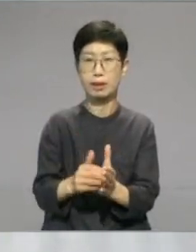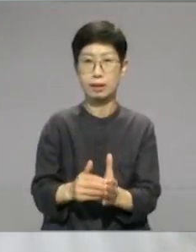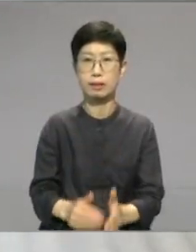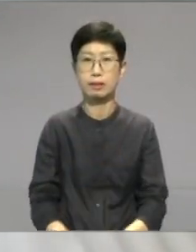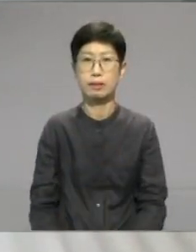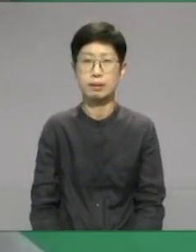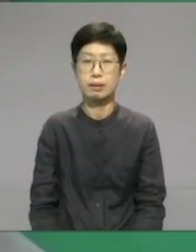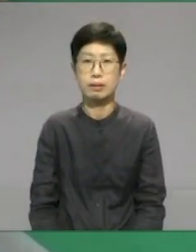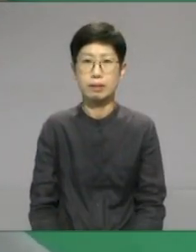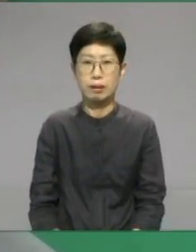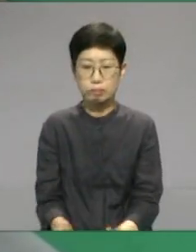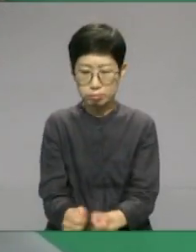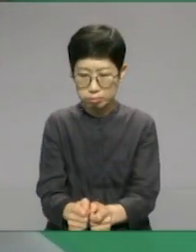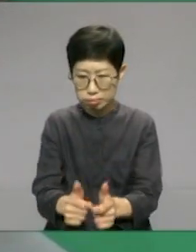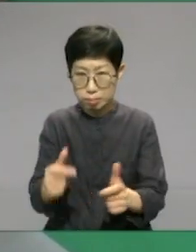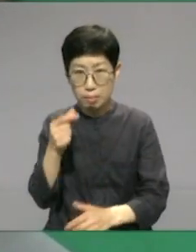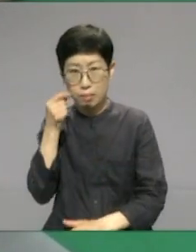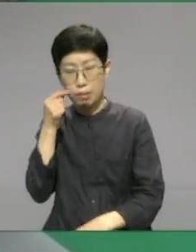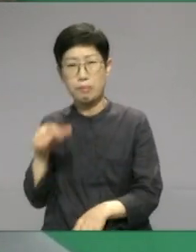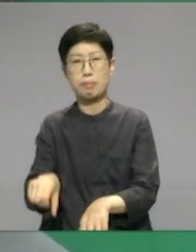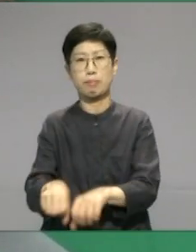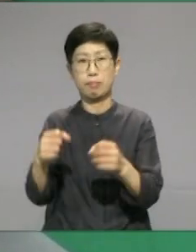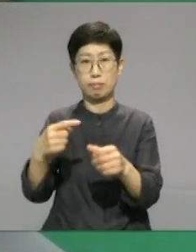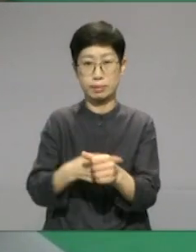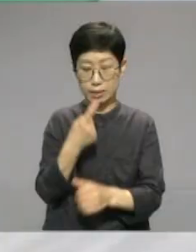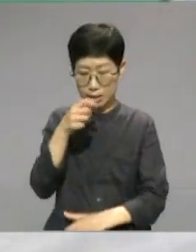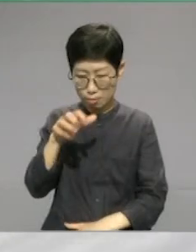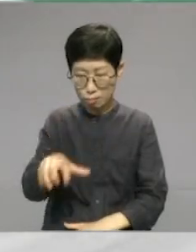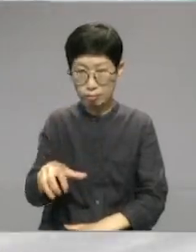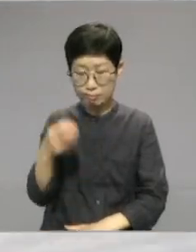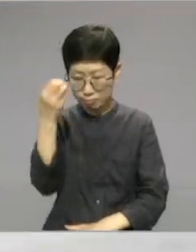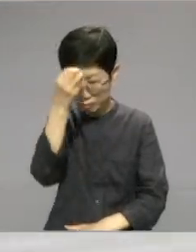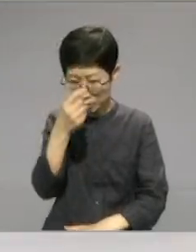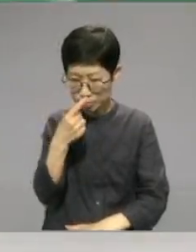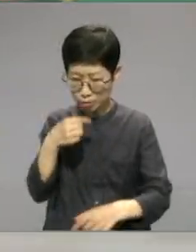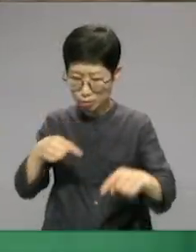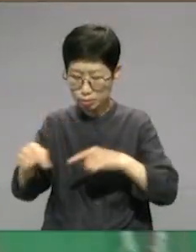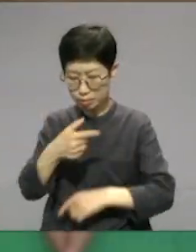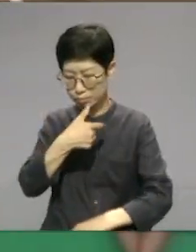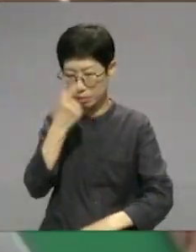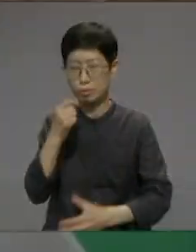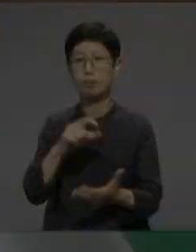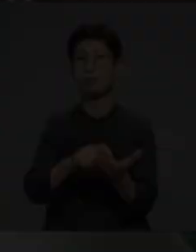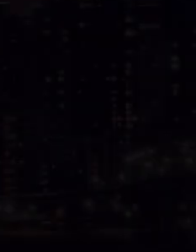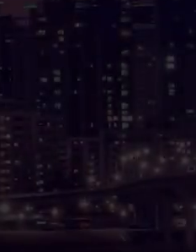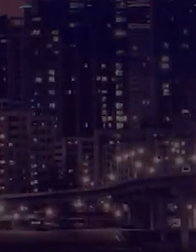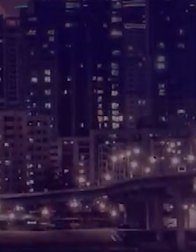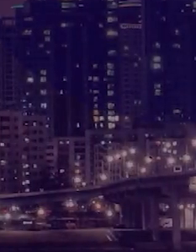점점 많아지는 인기에 학원에서는 고급 코치가 부족할 정도라네요.